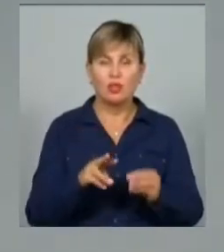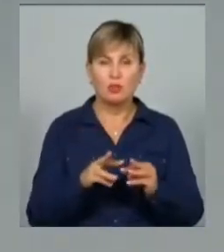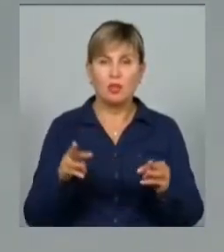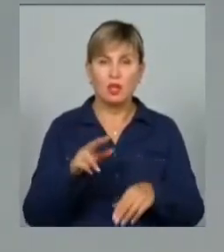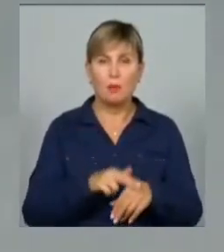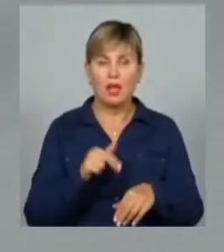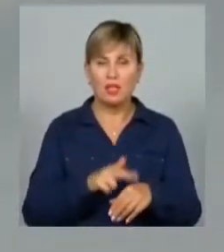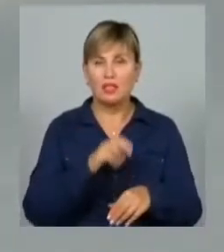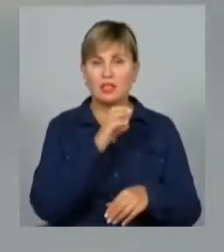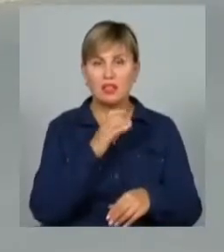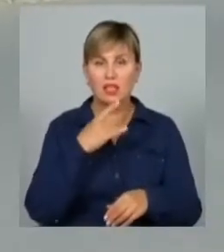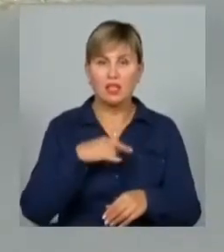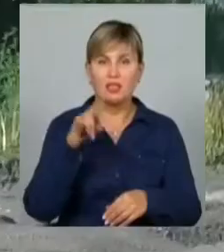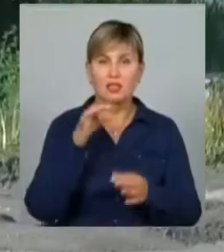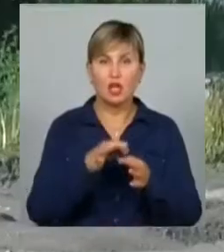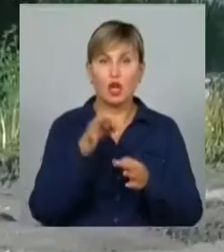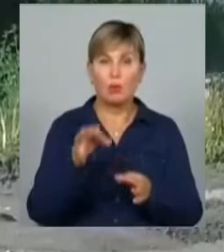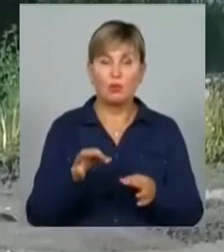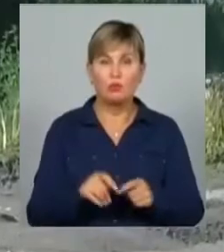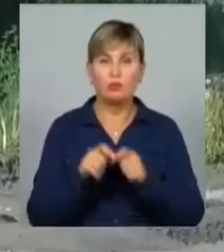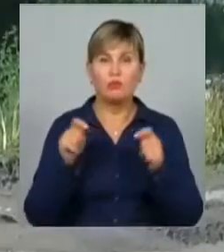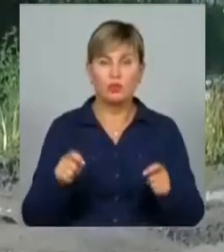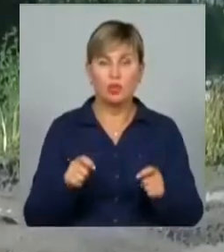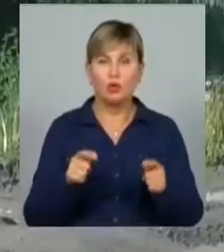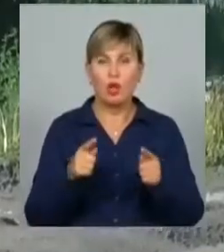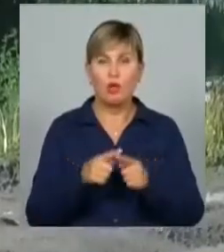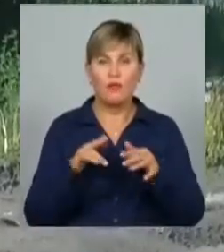дело. Понесет ли кто-то ответственность, пока неизвестно.